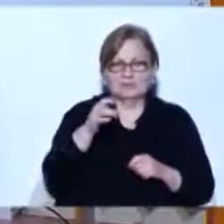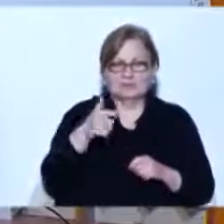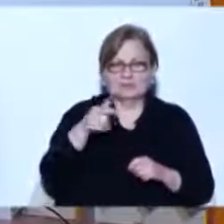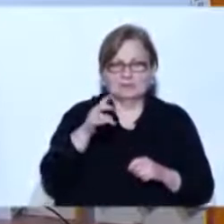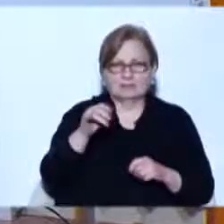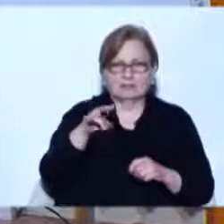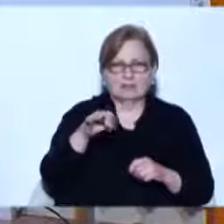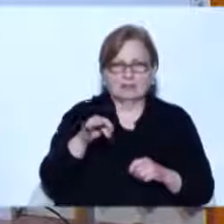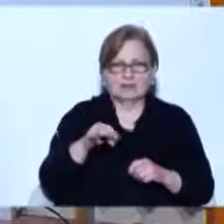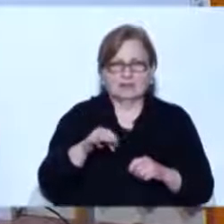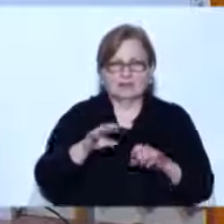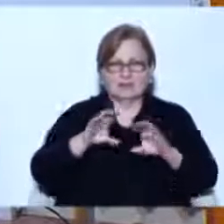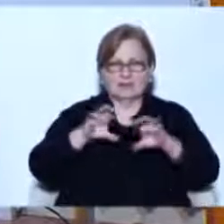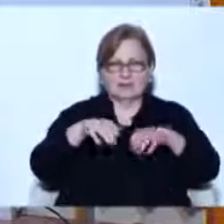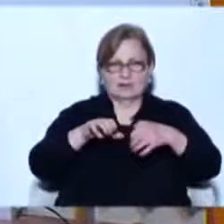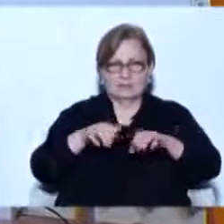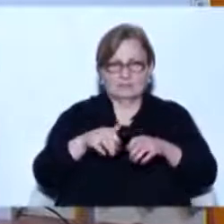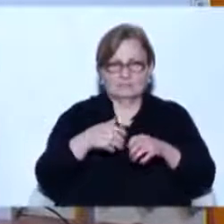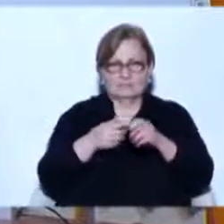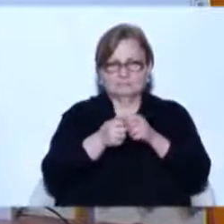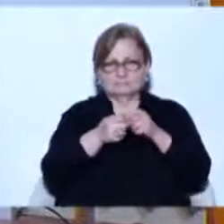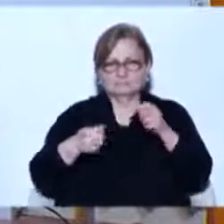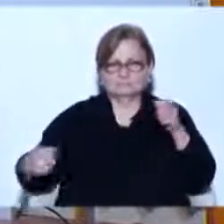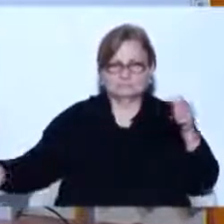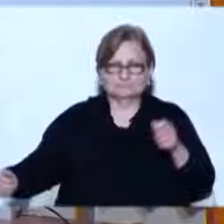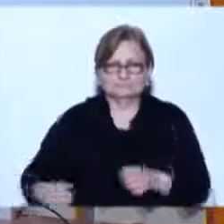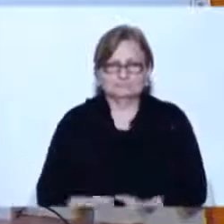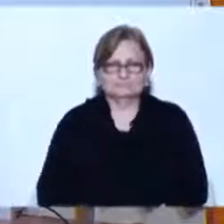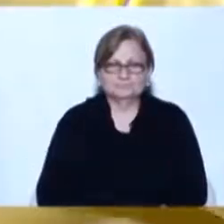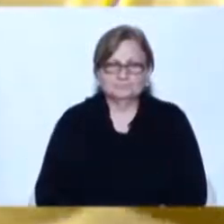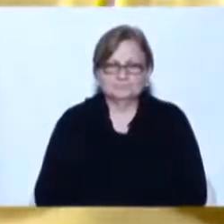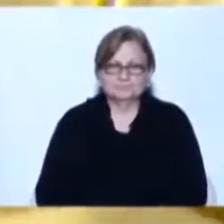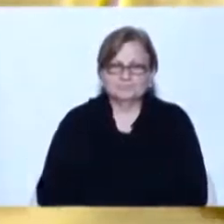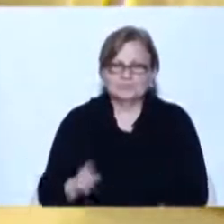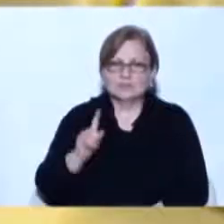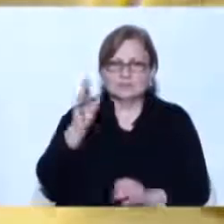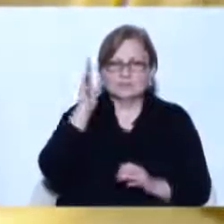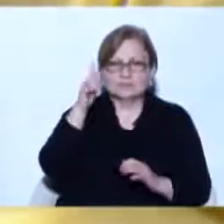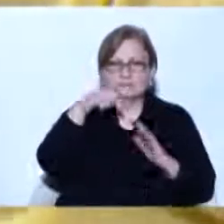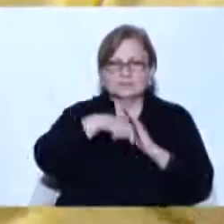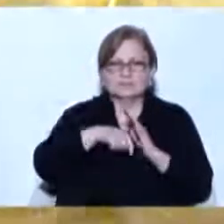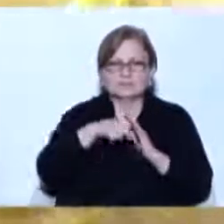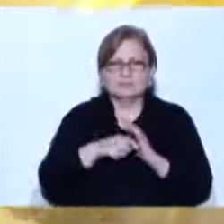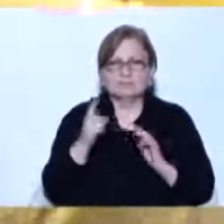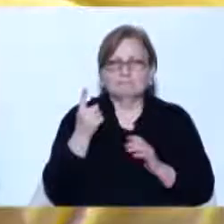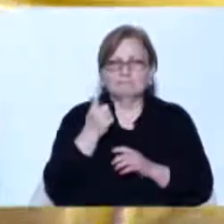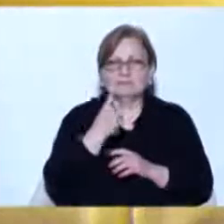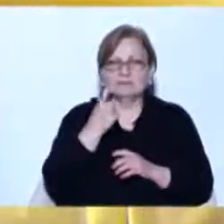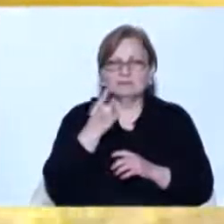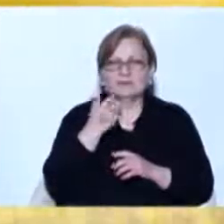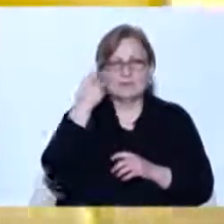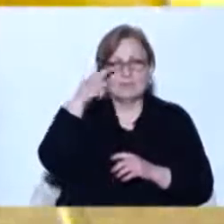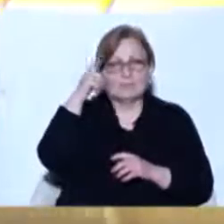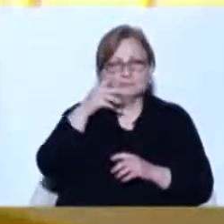გაიმეორე. ხვეულას ნიშნავს და გავხსნი. ნახოთ, რა იქნება პირველი გამოცანა.